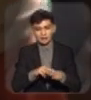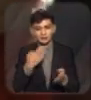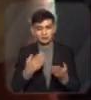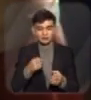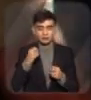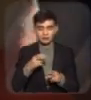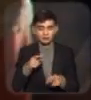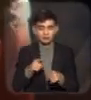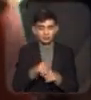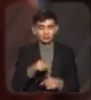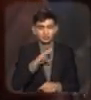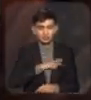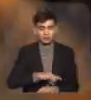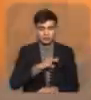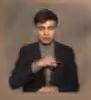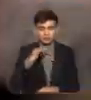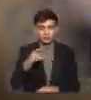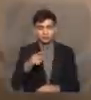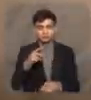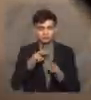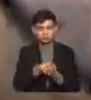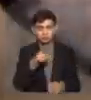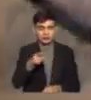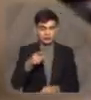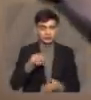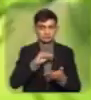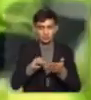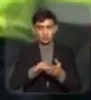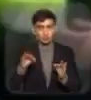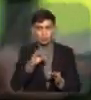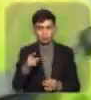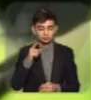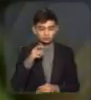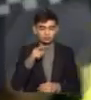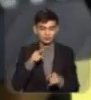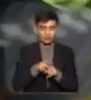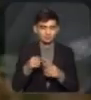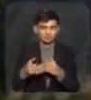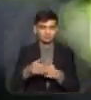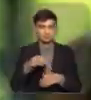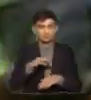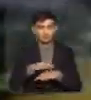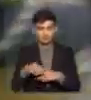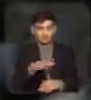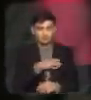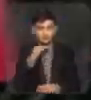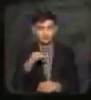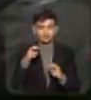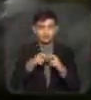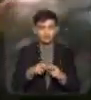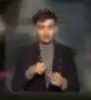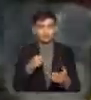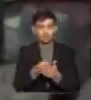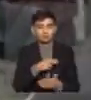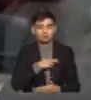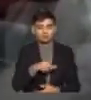следственных органов. Его заставляли признать, что это он разрисовал стены школы. Следствие также ведется по статье о доведении до